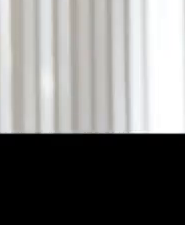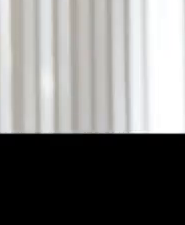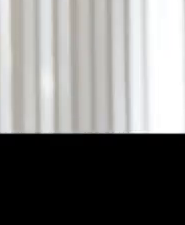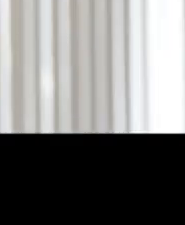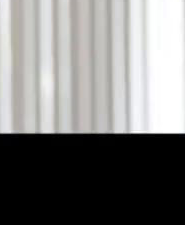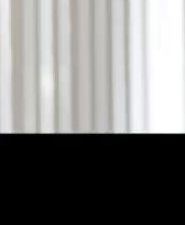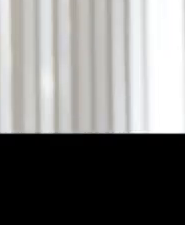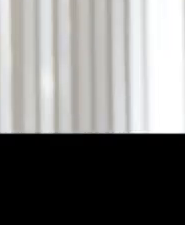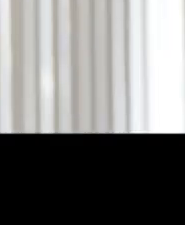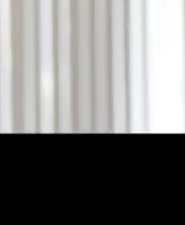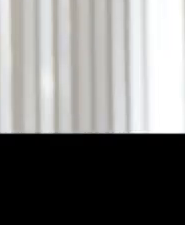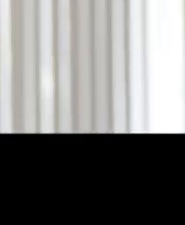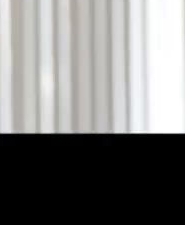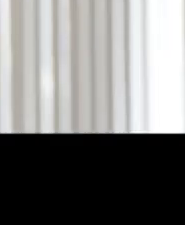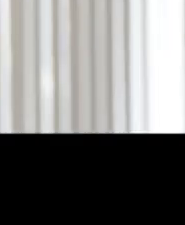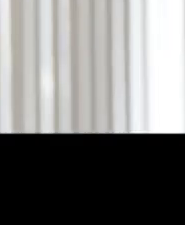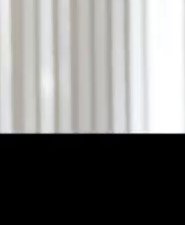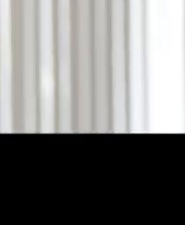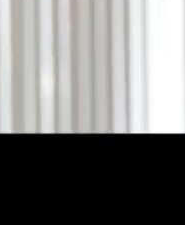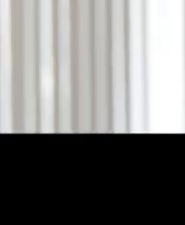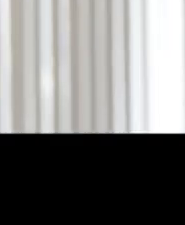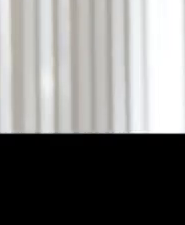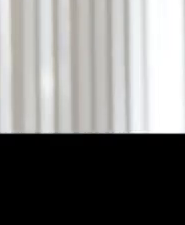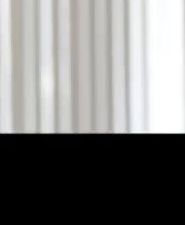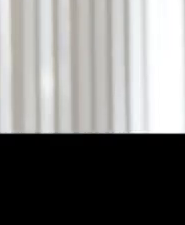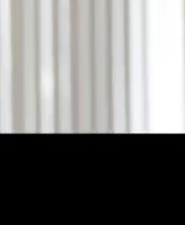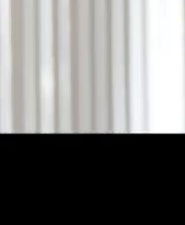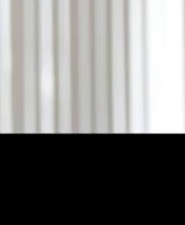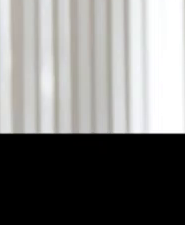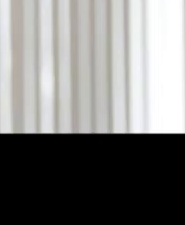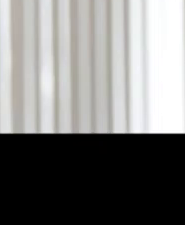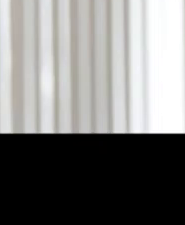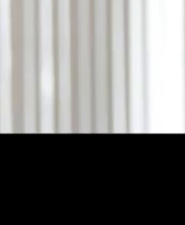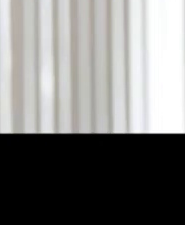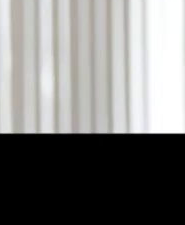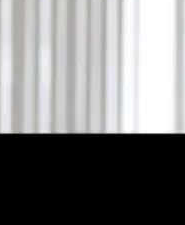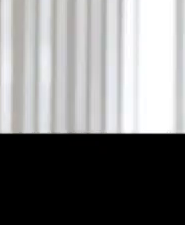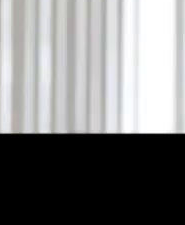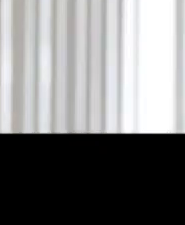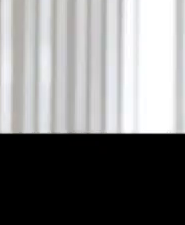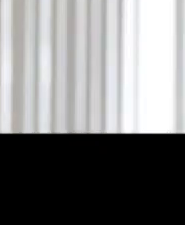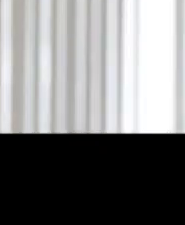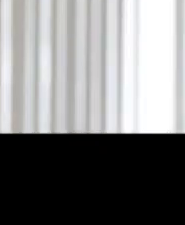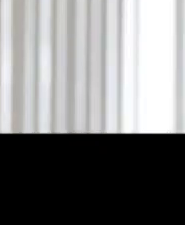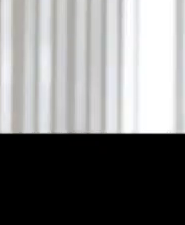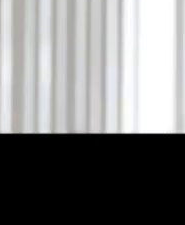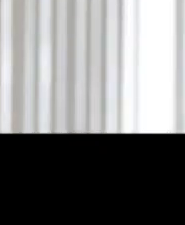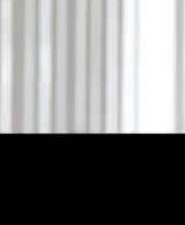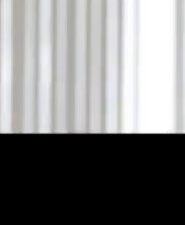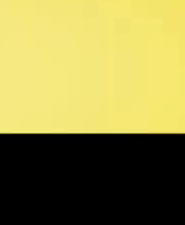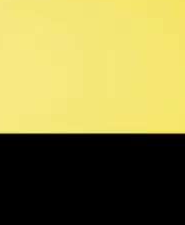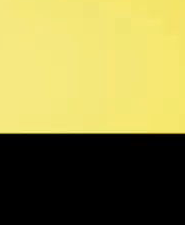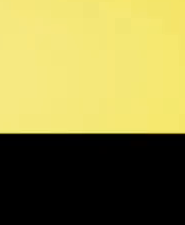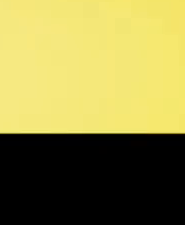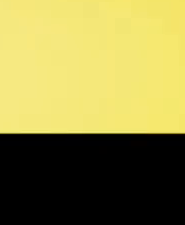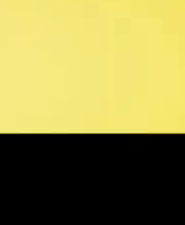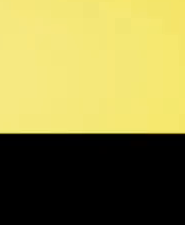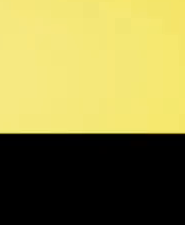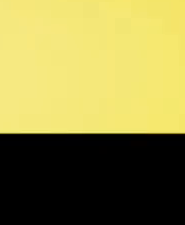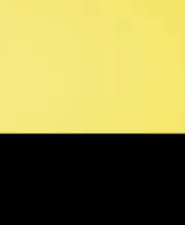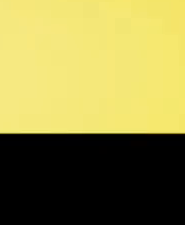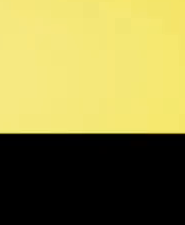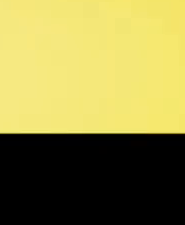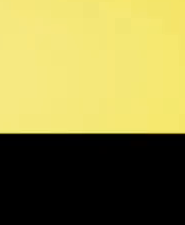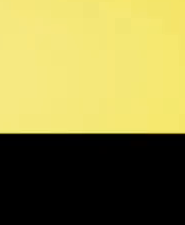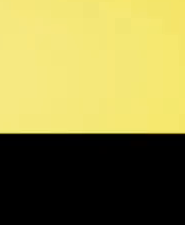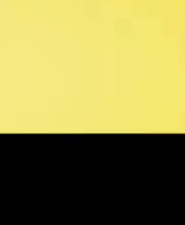hält. Nicht nur an seinen Worten, sondern vor allem an seinen Taten gemessen werden möchte. Der sehr gerne unter Menschen ist.